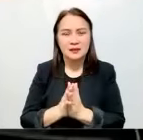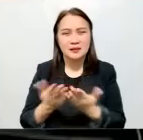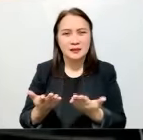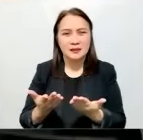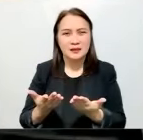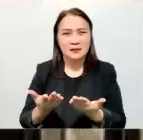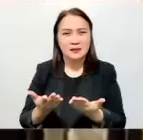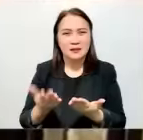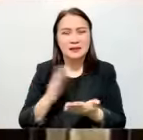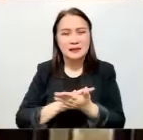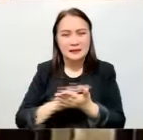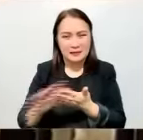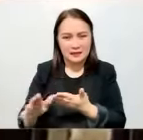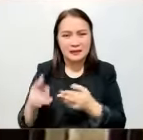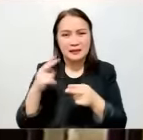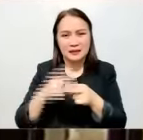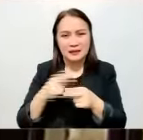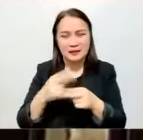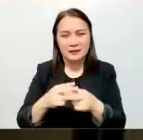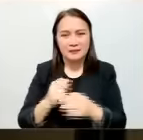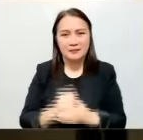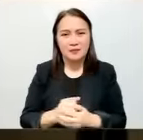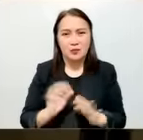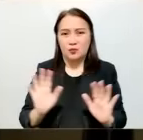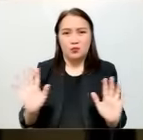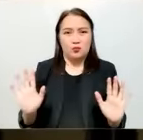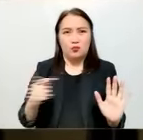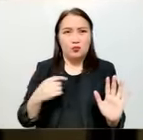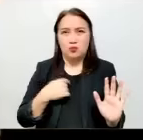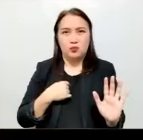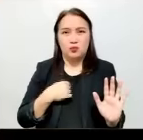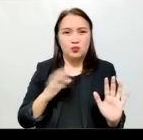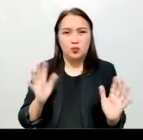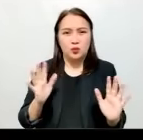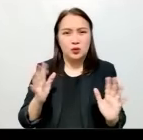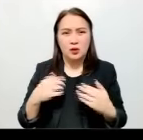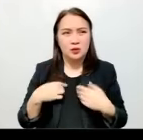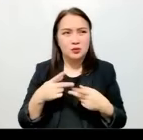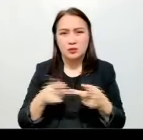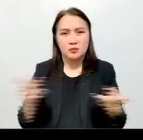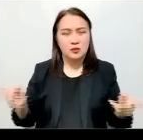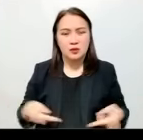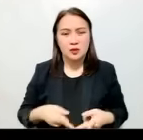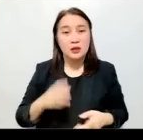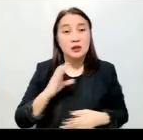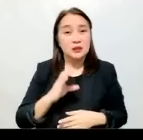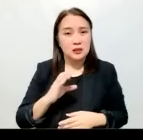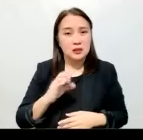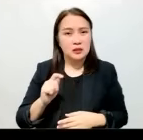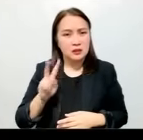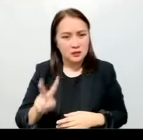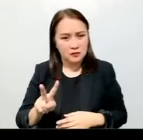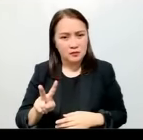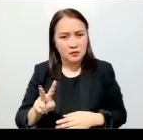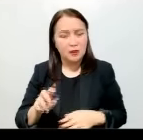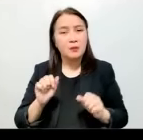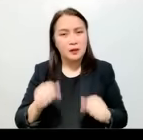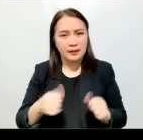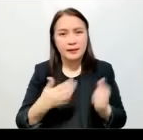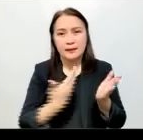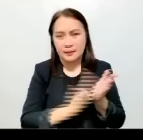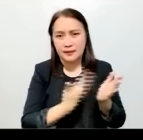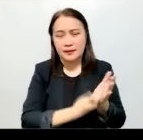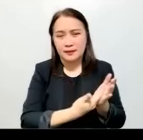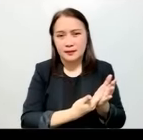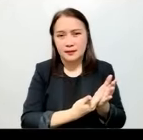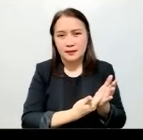pangalan. Niwala nga raw siya sa lugar nang mangyari ang krimen. CCTV man na mga ebidensya na